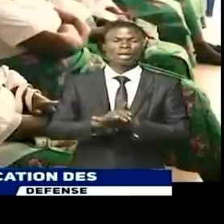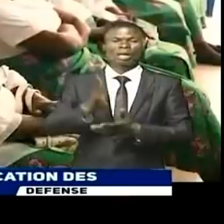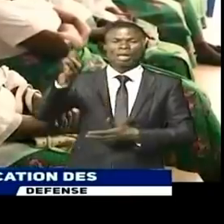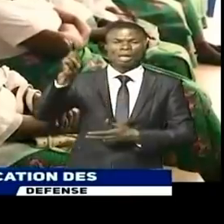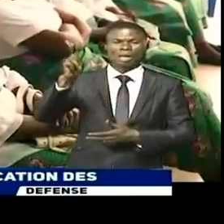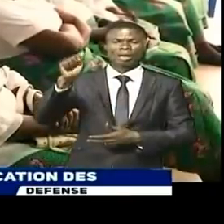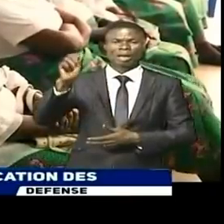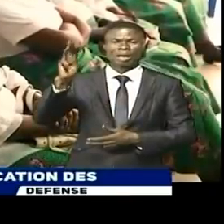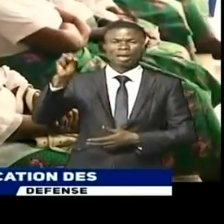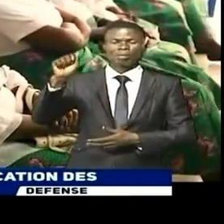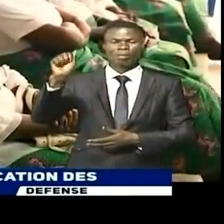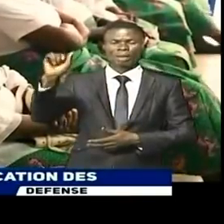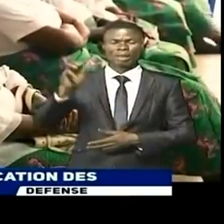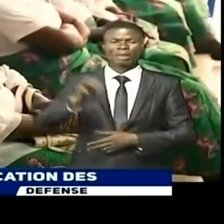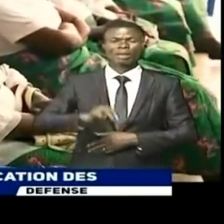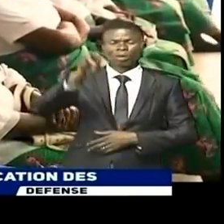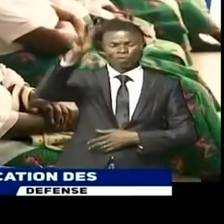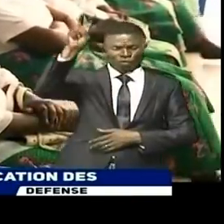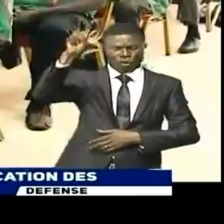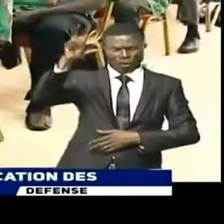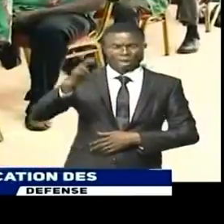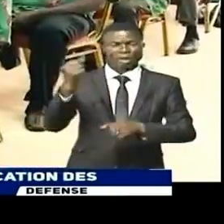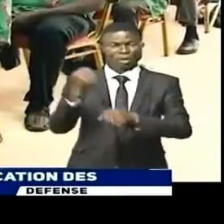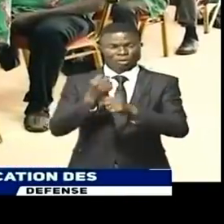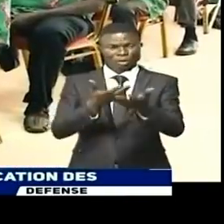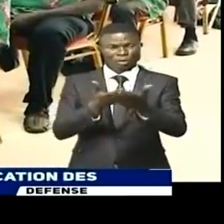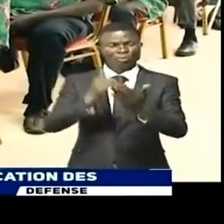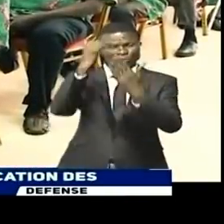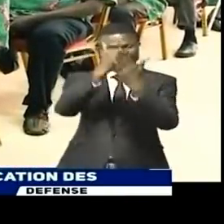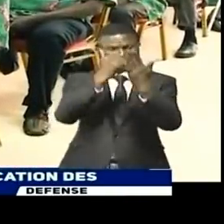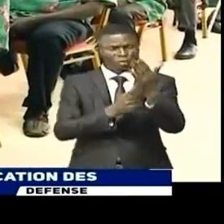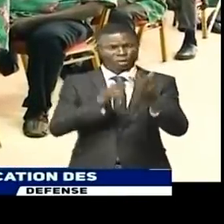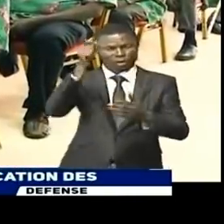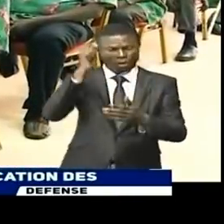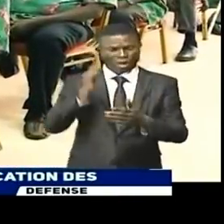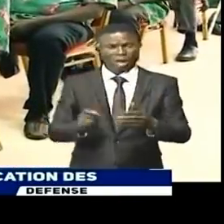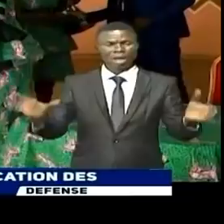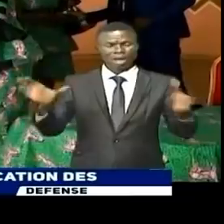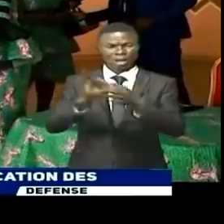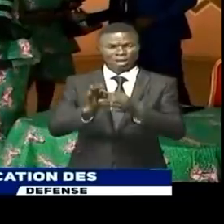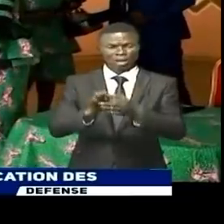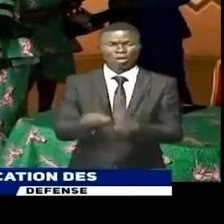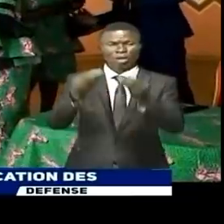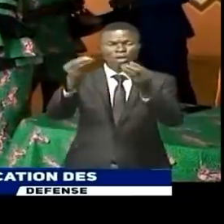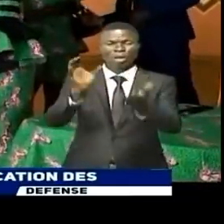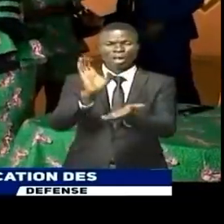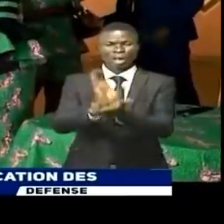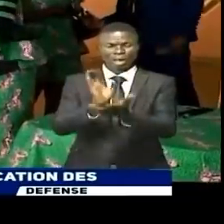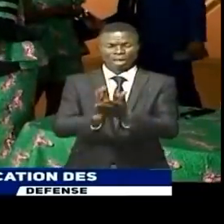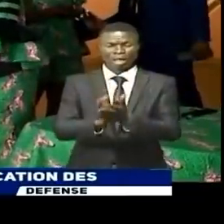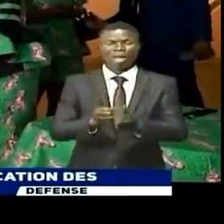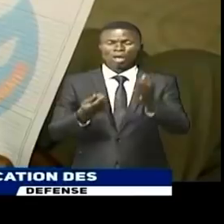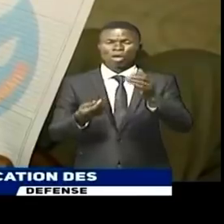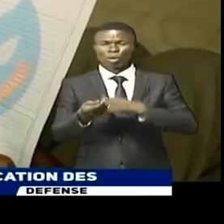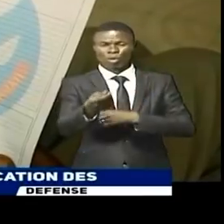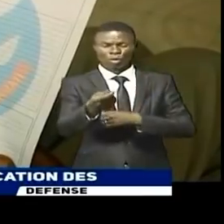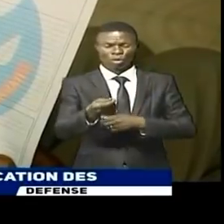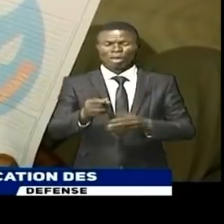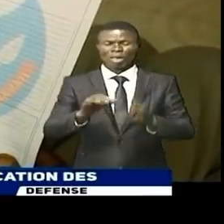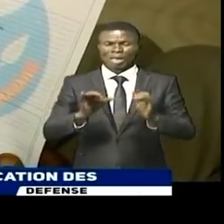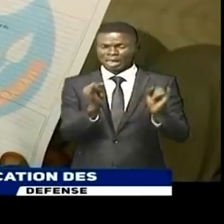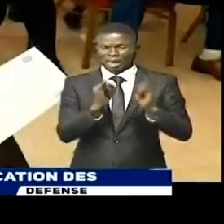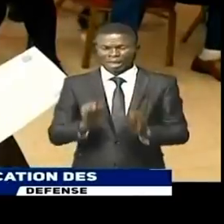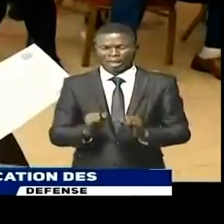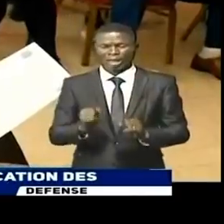en ga en mission cette opération de recensement était couplée à la remise des cartes biométriques aux anciens combattants